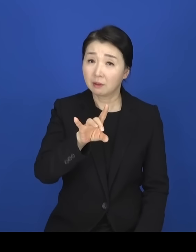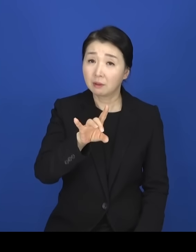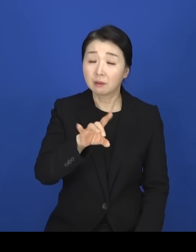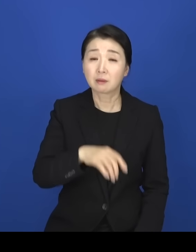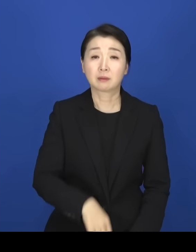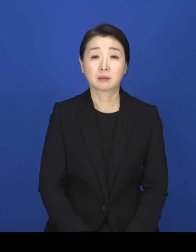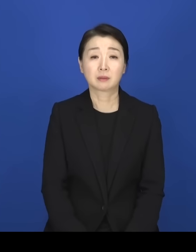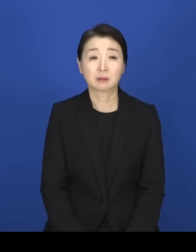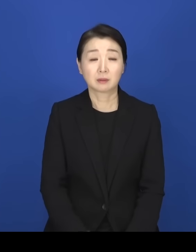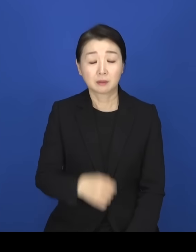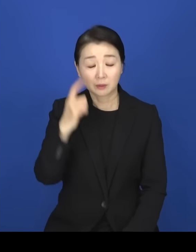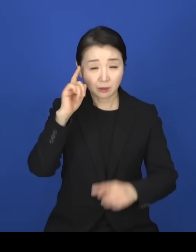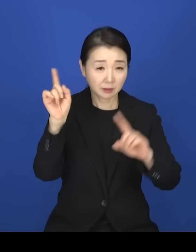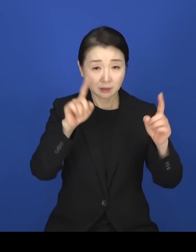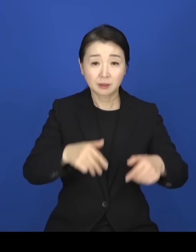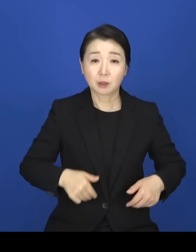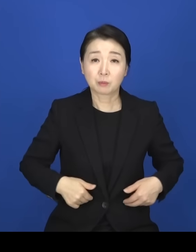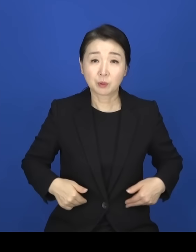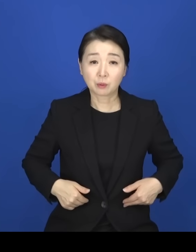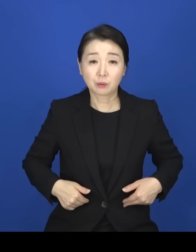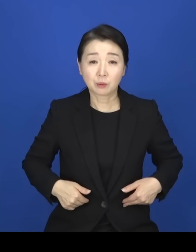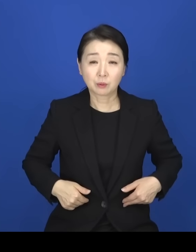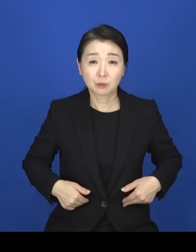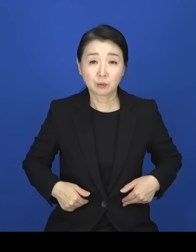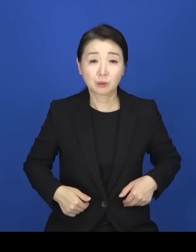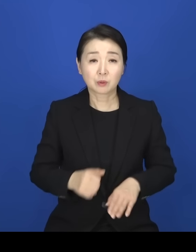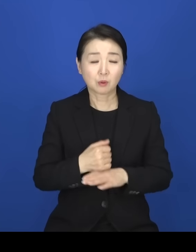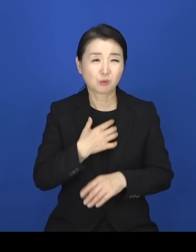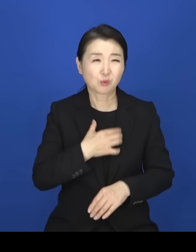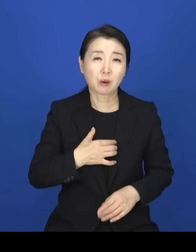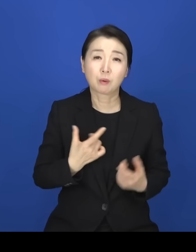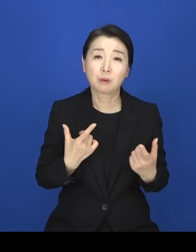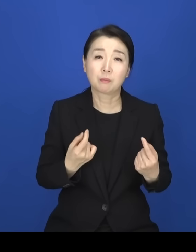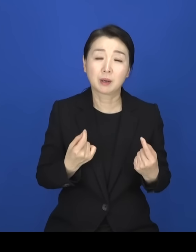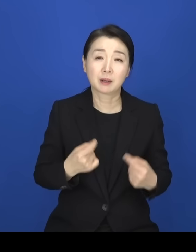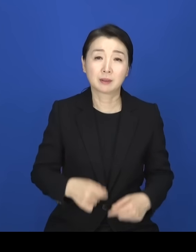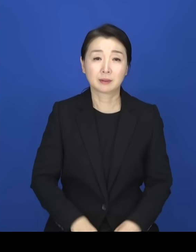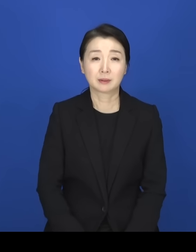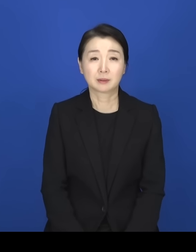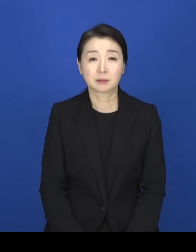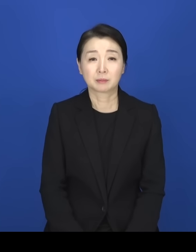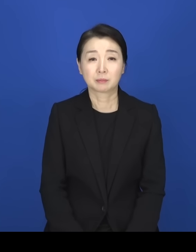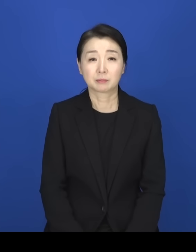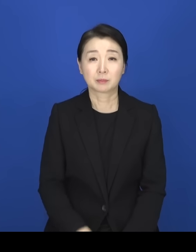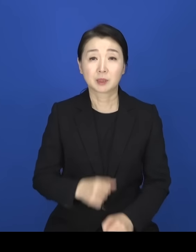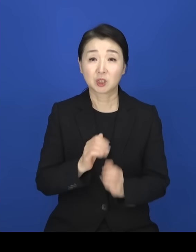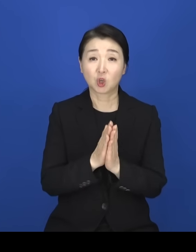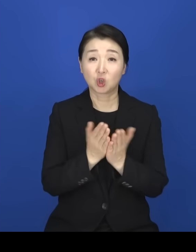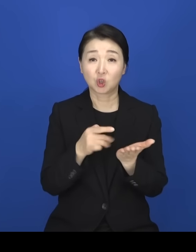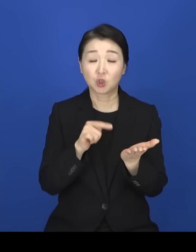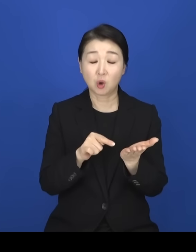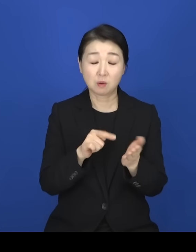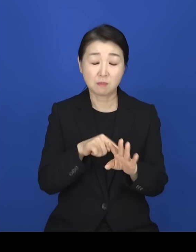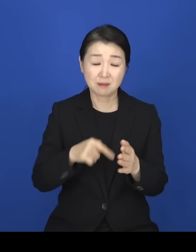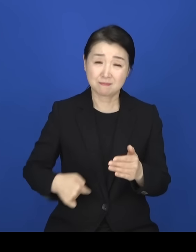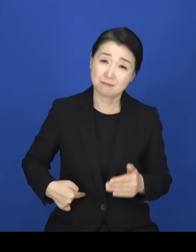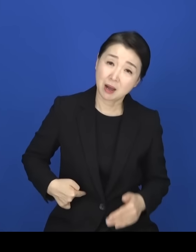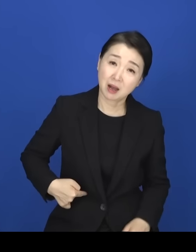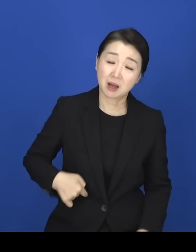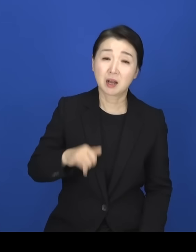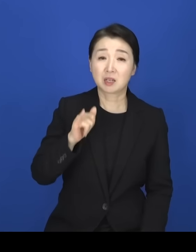얘기구나. 정신 차려야겠다. 그래서 그러면서 너무 괴롭기도 하고 그 성경에 굉장히 가슴을